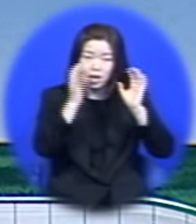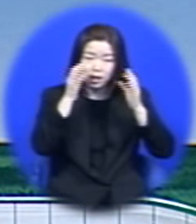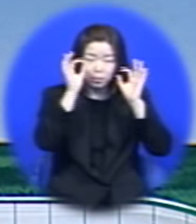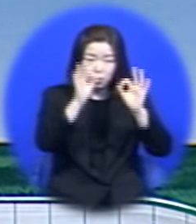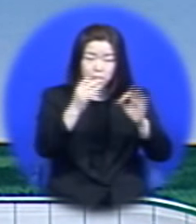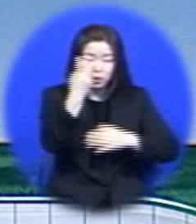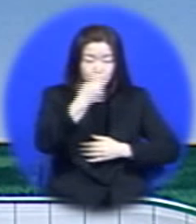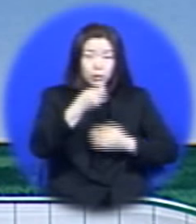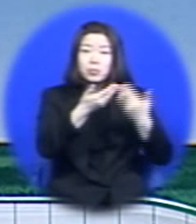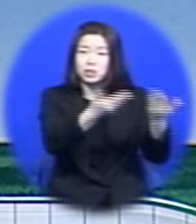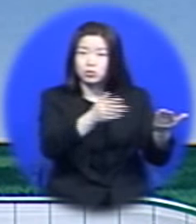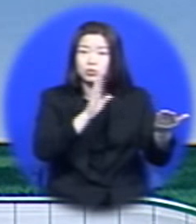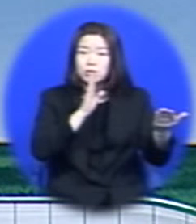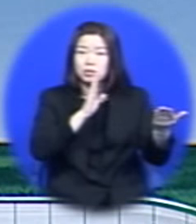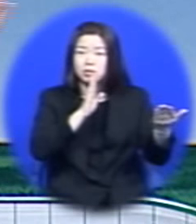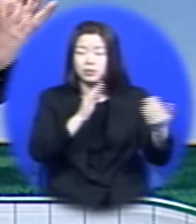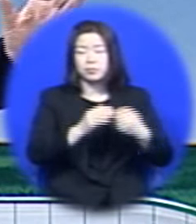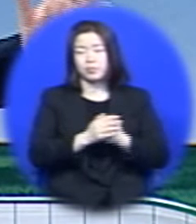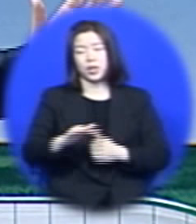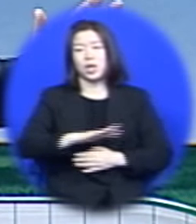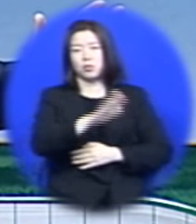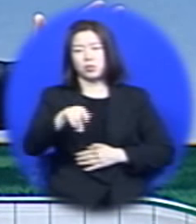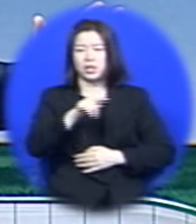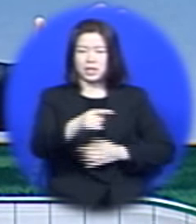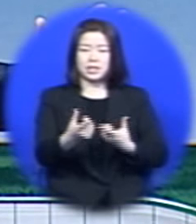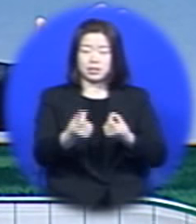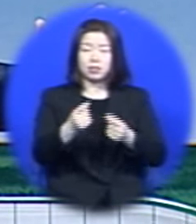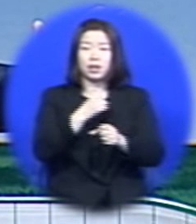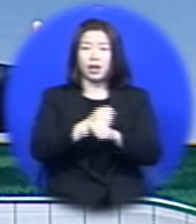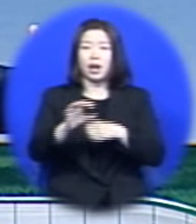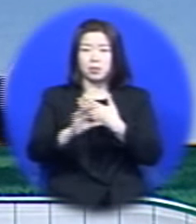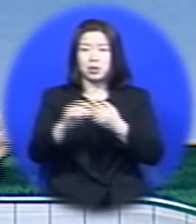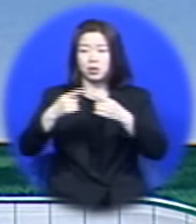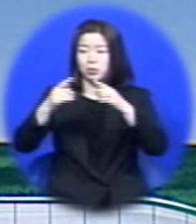돌봐주잖아요. 우리가 이렇게만 하면 교회 안에서